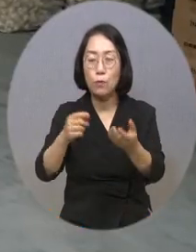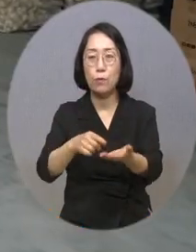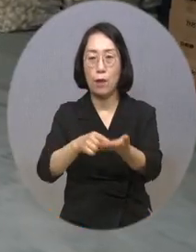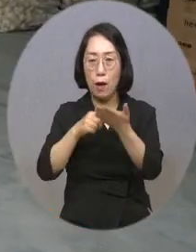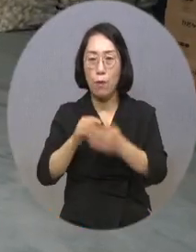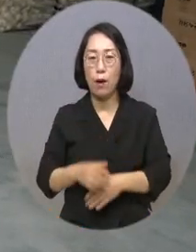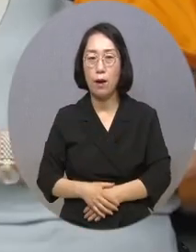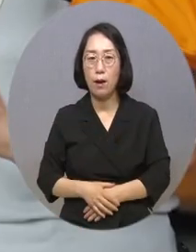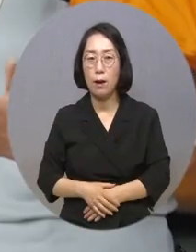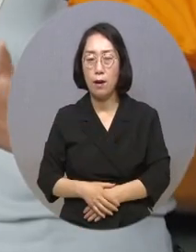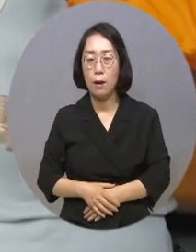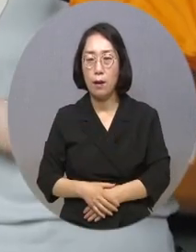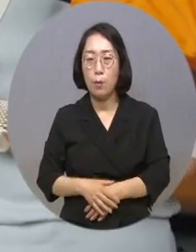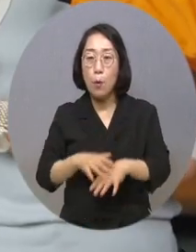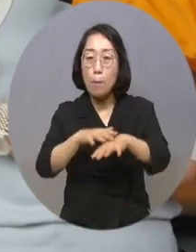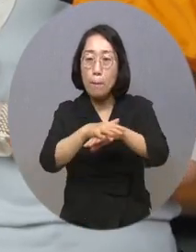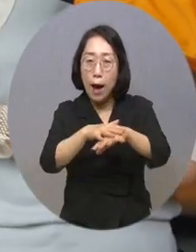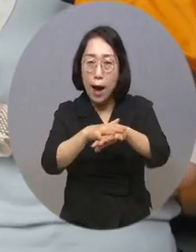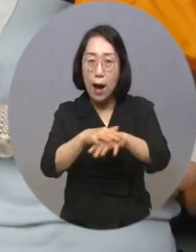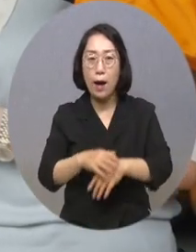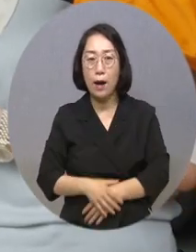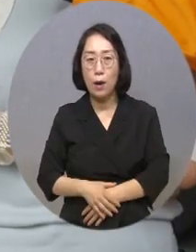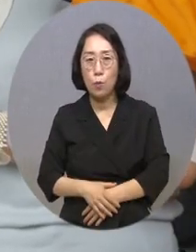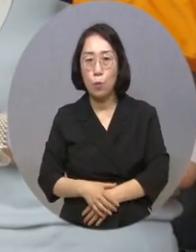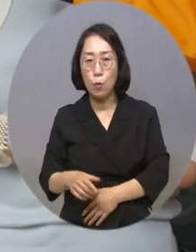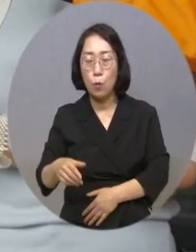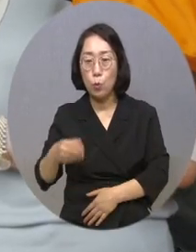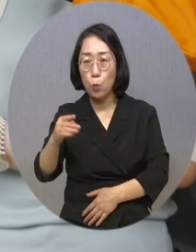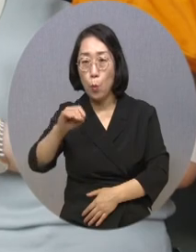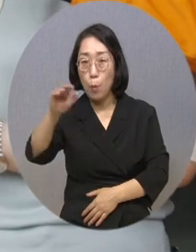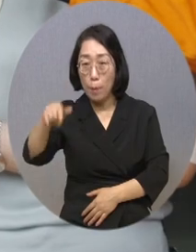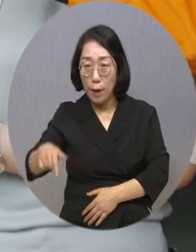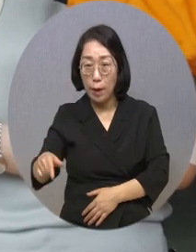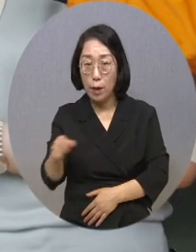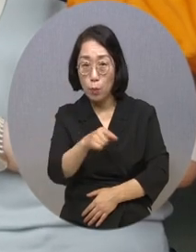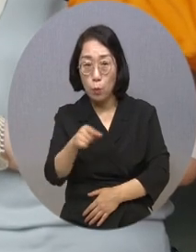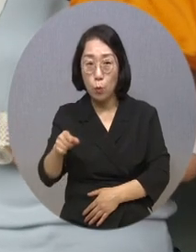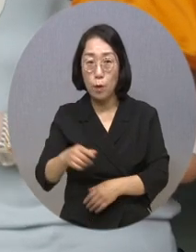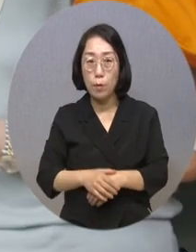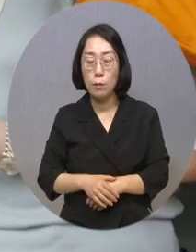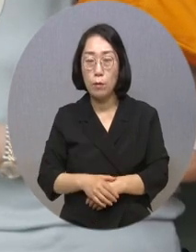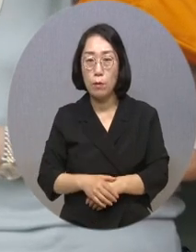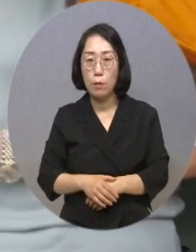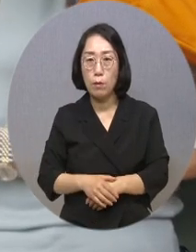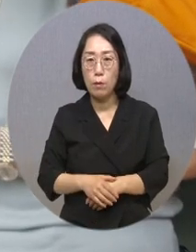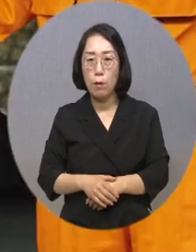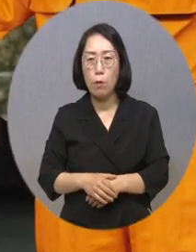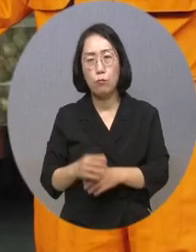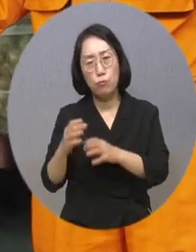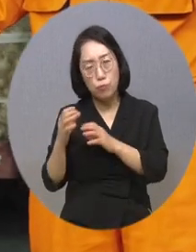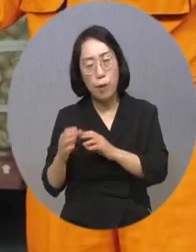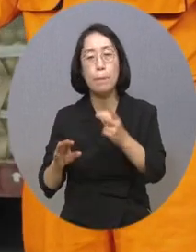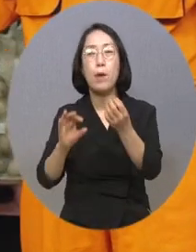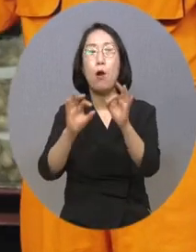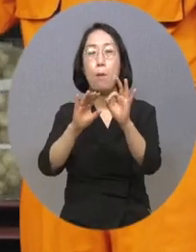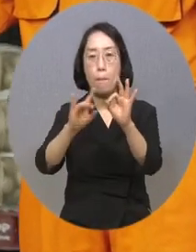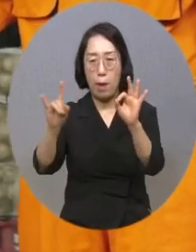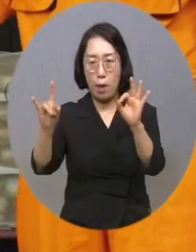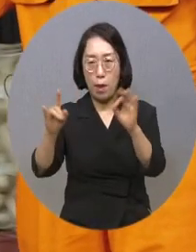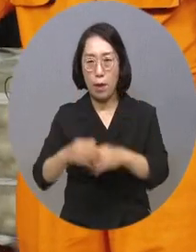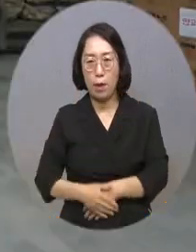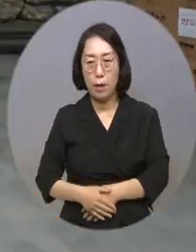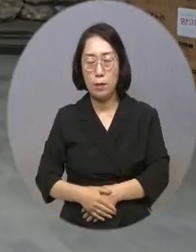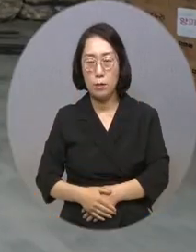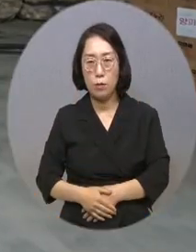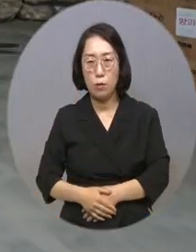망으로 담는데 망하고 톤백하고 작업비를 비중해보면 농가 부담이 한 10배 정도 되거든요. 그래서 이제 톤백으로